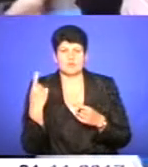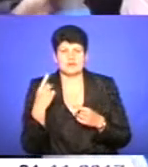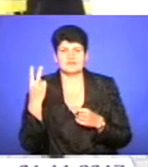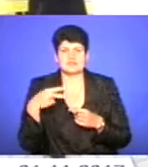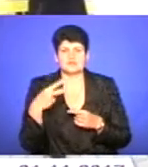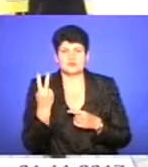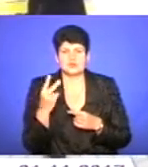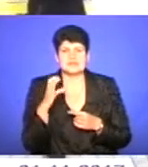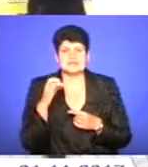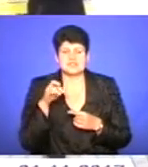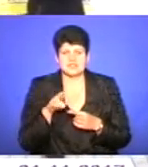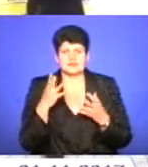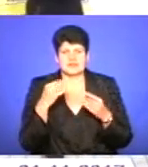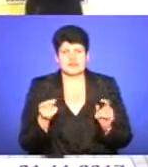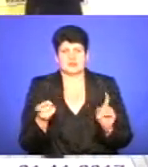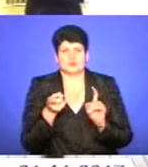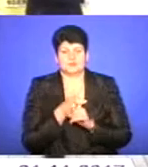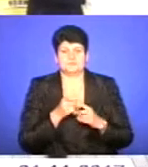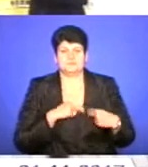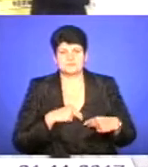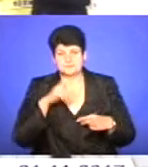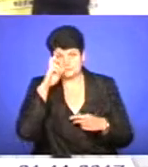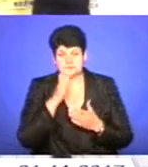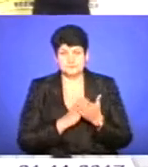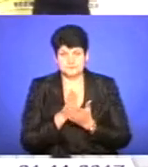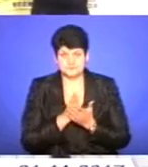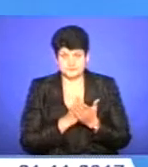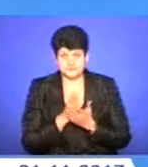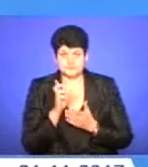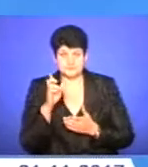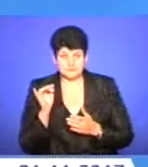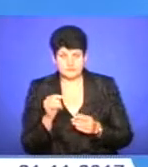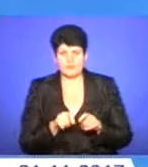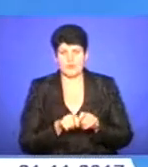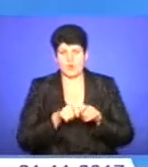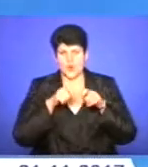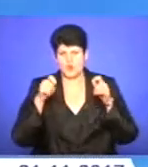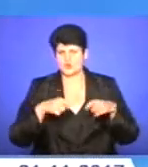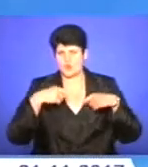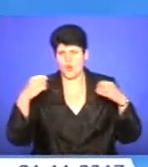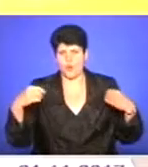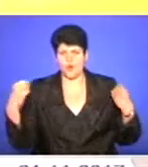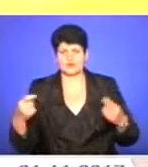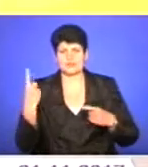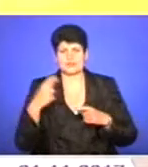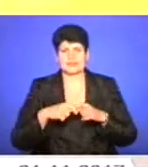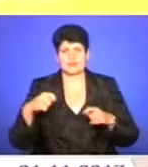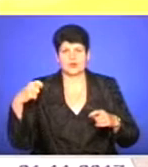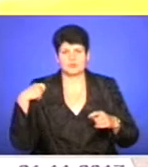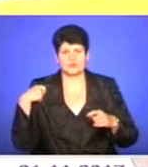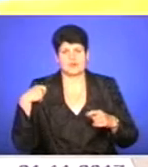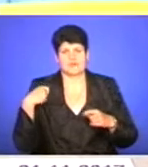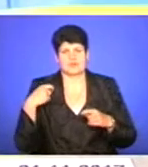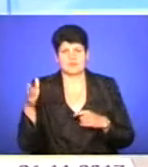22 січня у День Злуки працівники Державної казначейської служби розгорнуть кілометровий стяг на мості Патона у